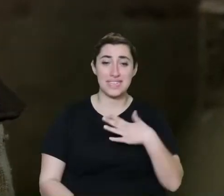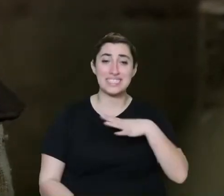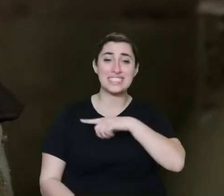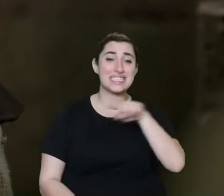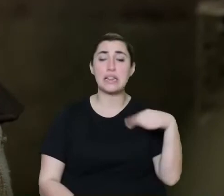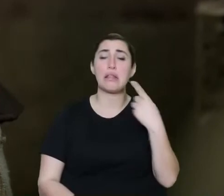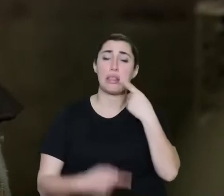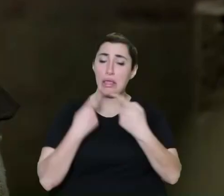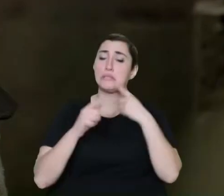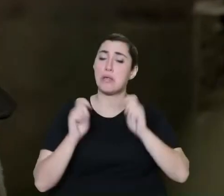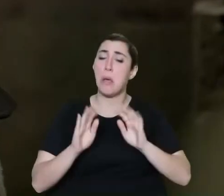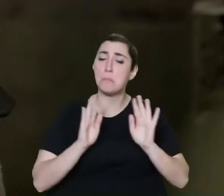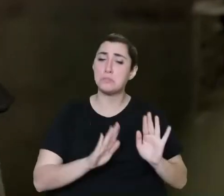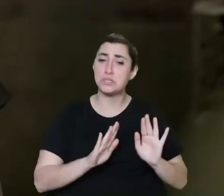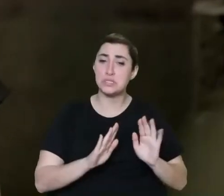İstediklerini desinler de,